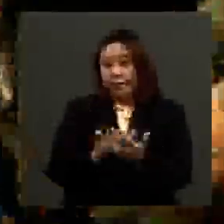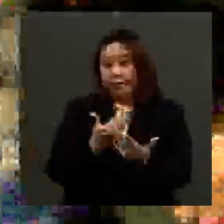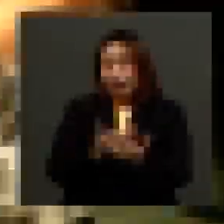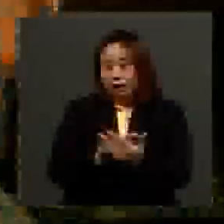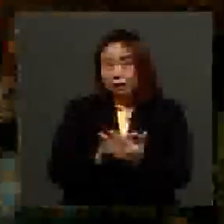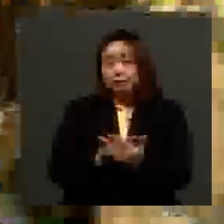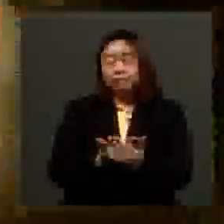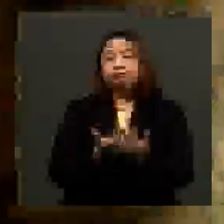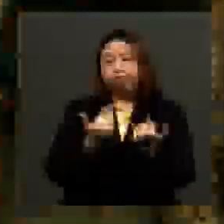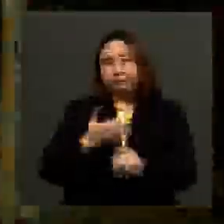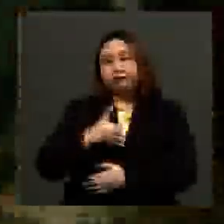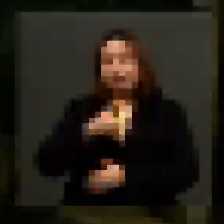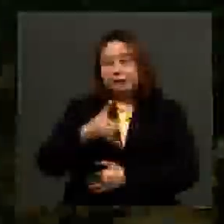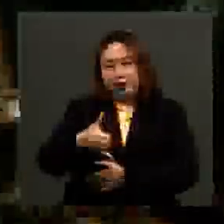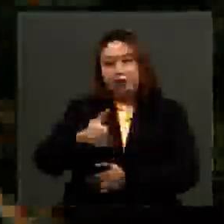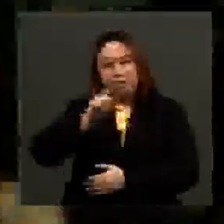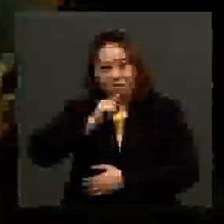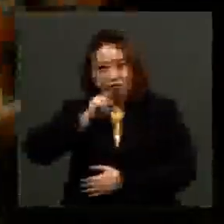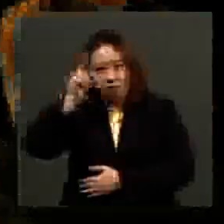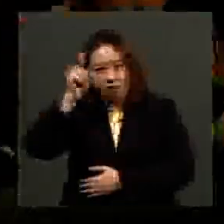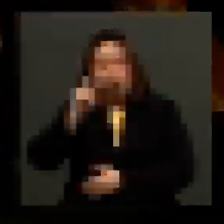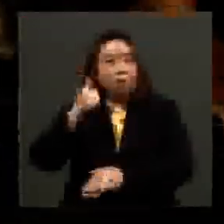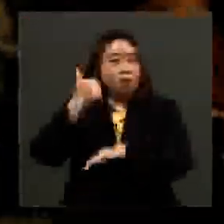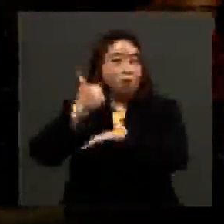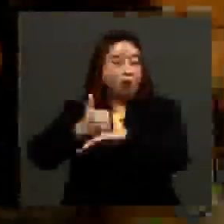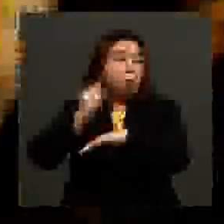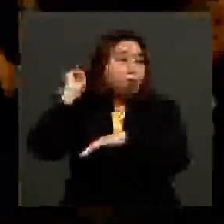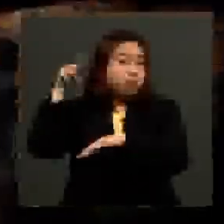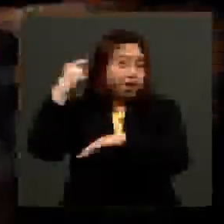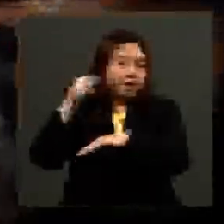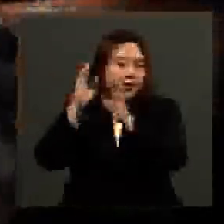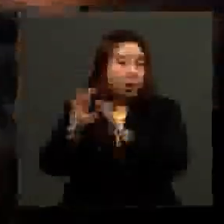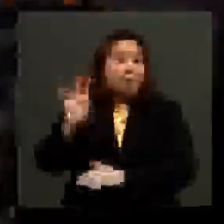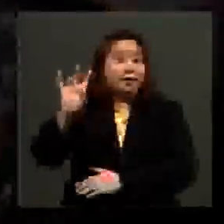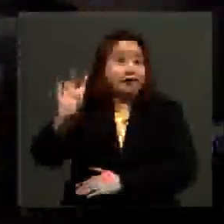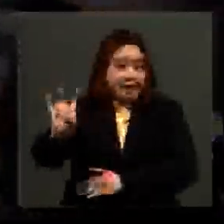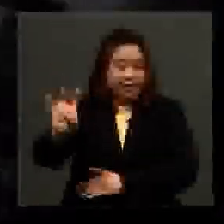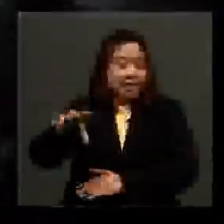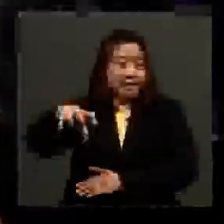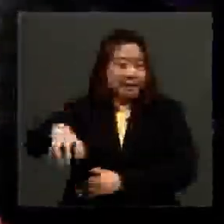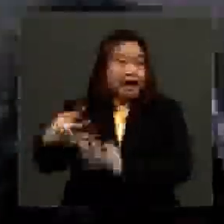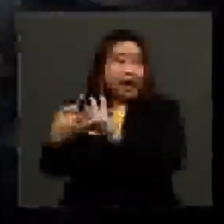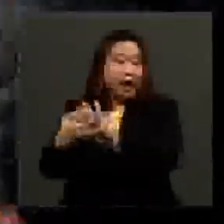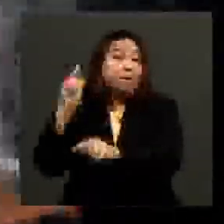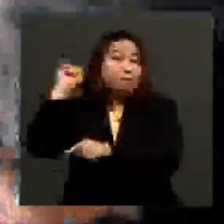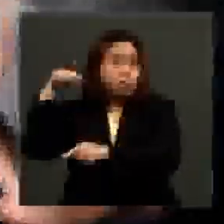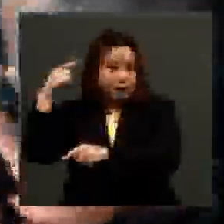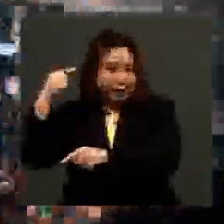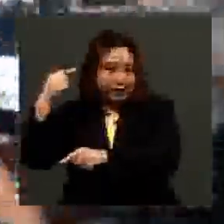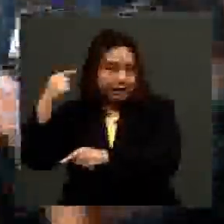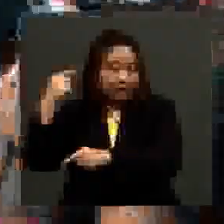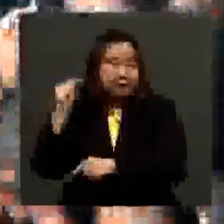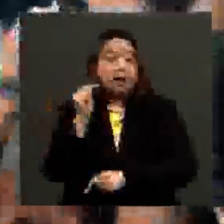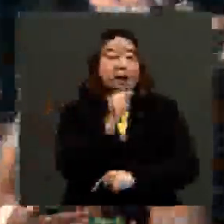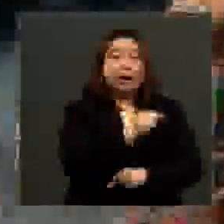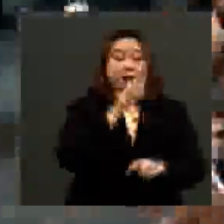ระบบจะเข้าไปแจ้งข้อกล่าวหากับบอสหญิงทั้ง 7คนที่ทันสถานหญิงกลางส่วนพันตำรวจ